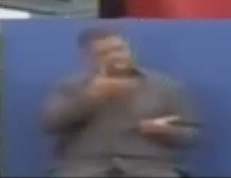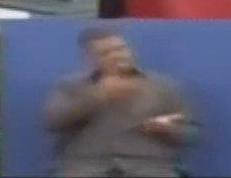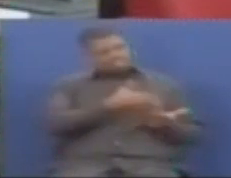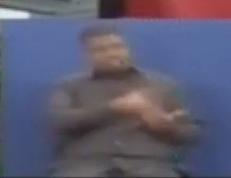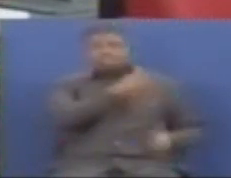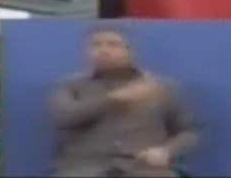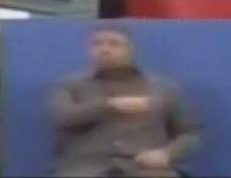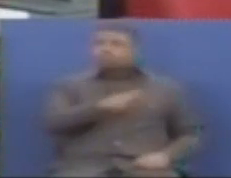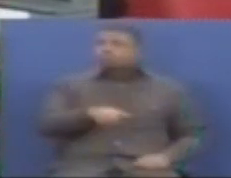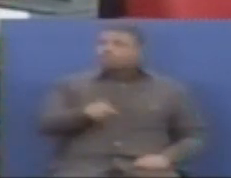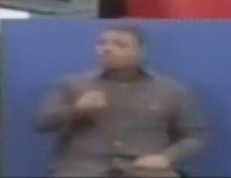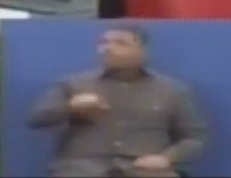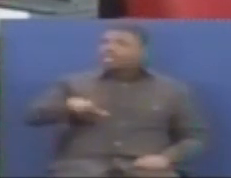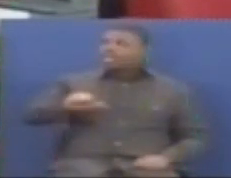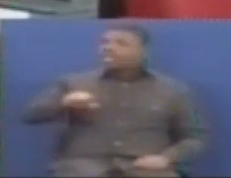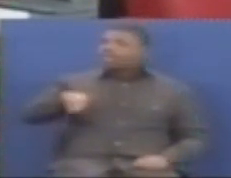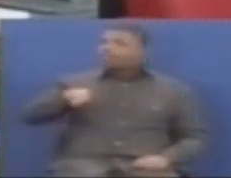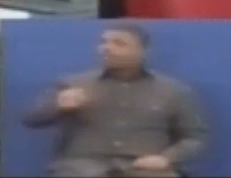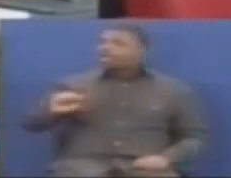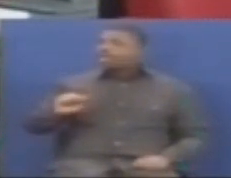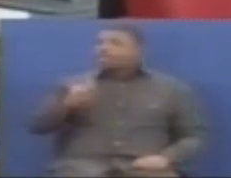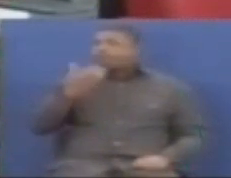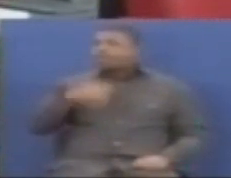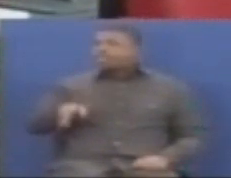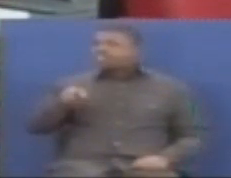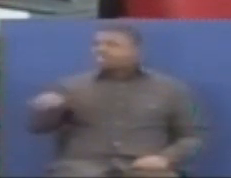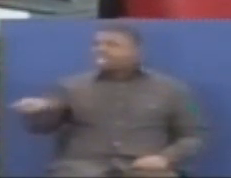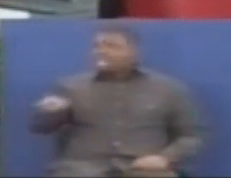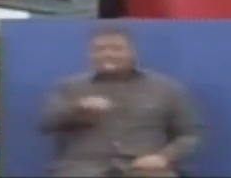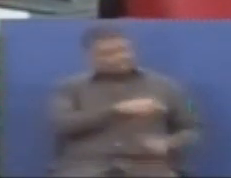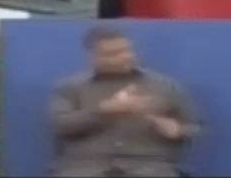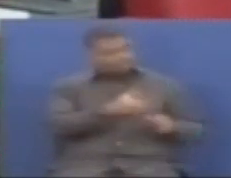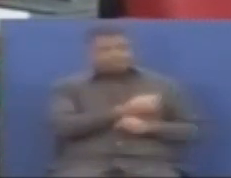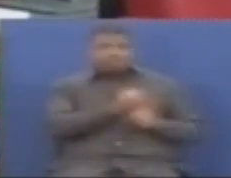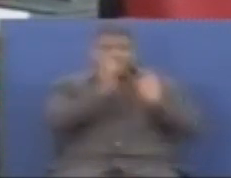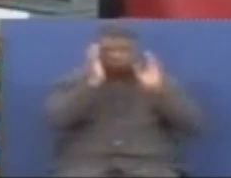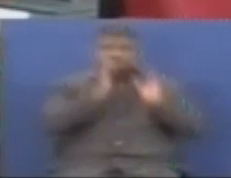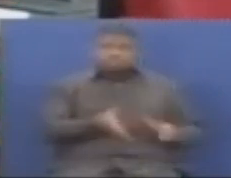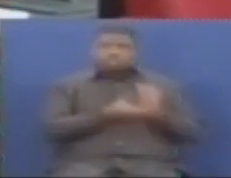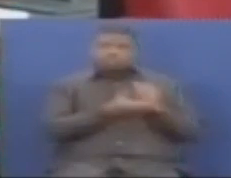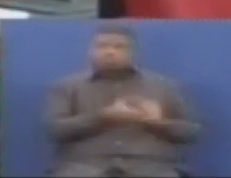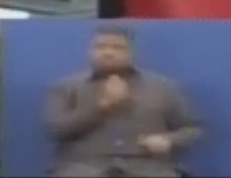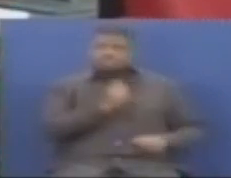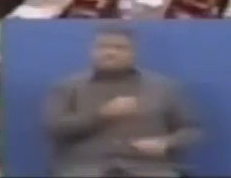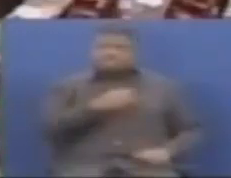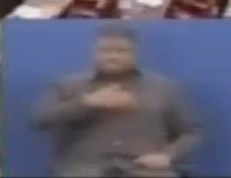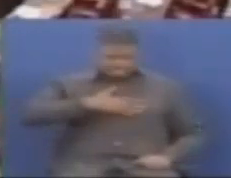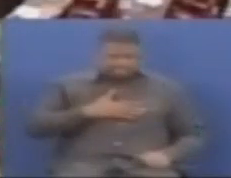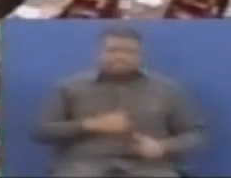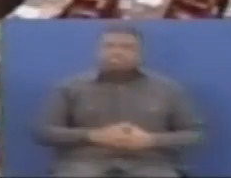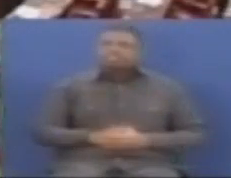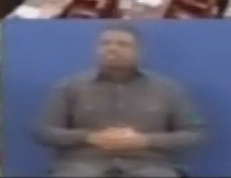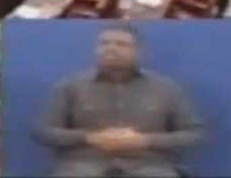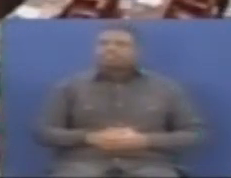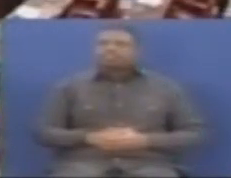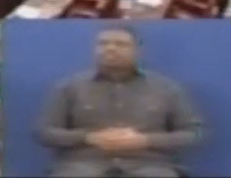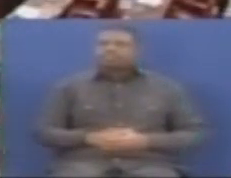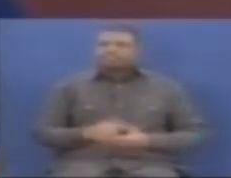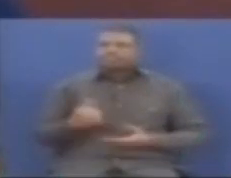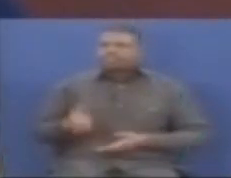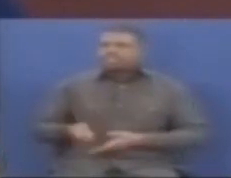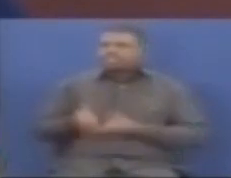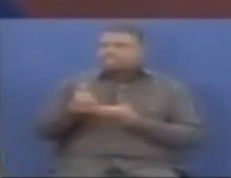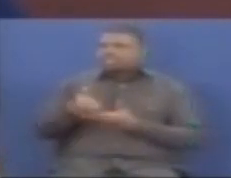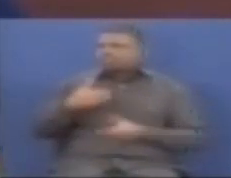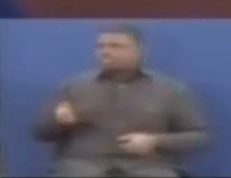watu wa Malama kwamba maji hayo yatapatikana. Mheshimiwa Naibu Spika, asante sana. Mheshimiwa Naibu